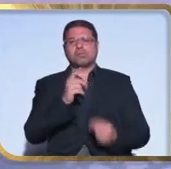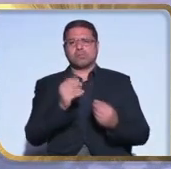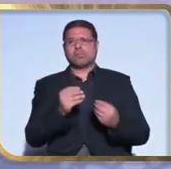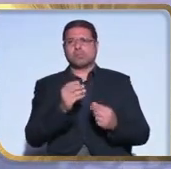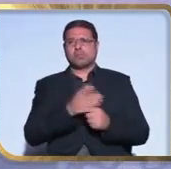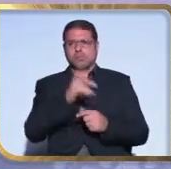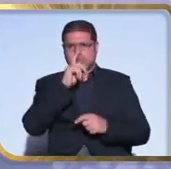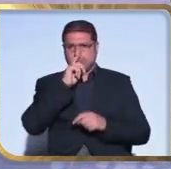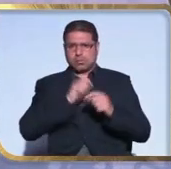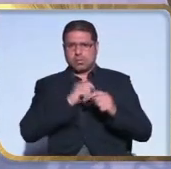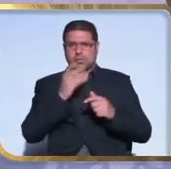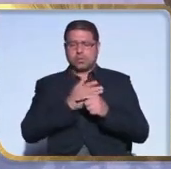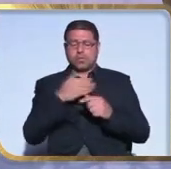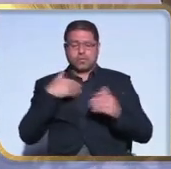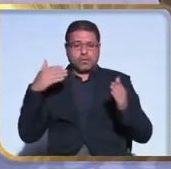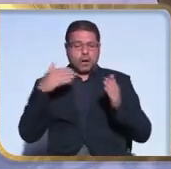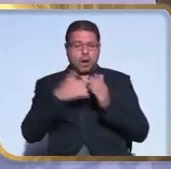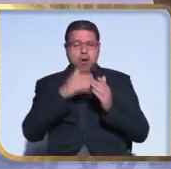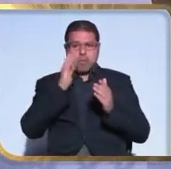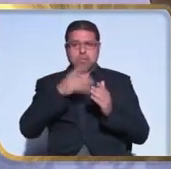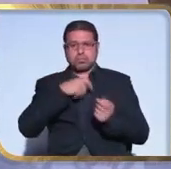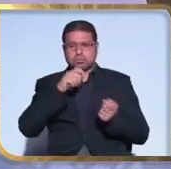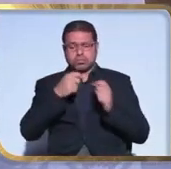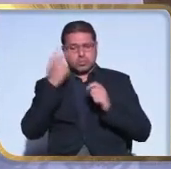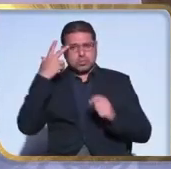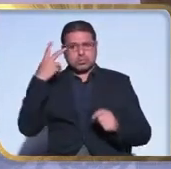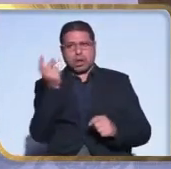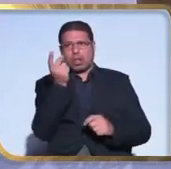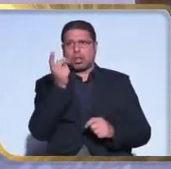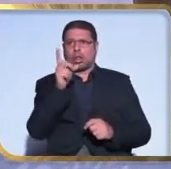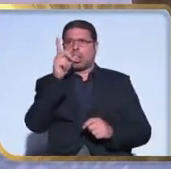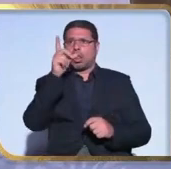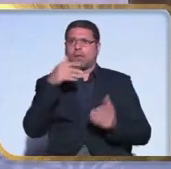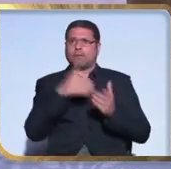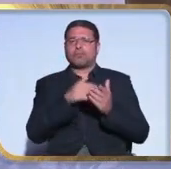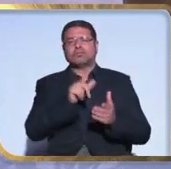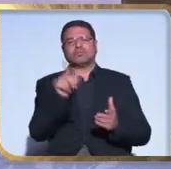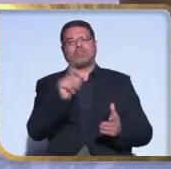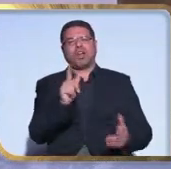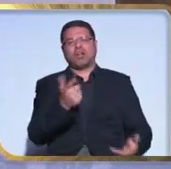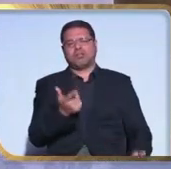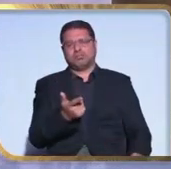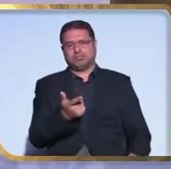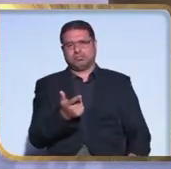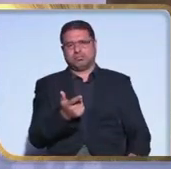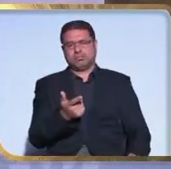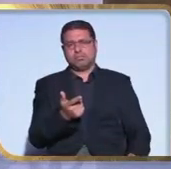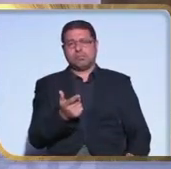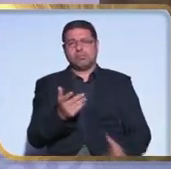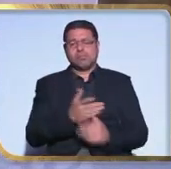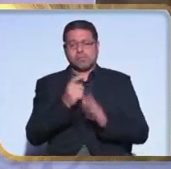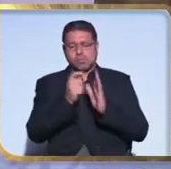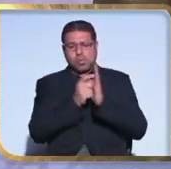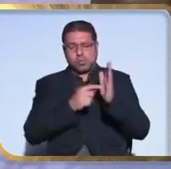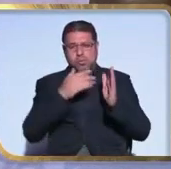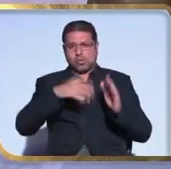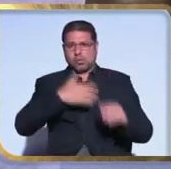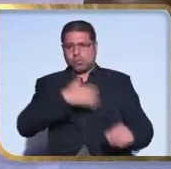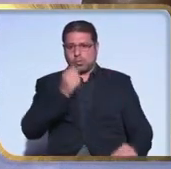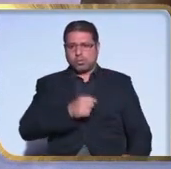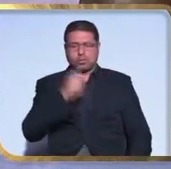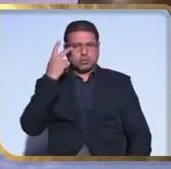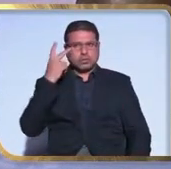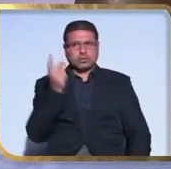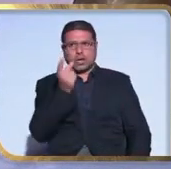بقى يوصلوا مرحله انه يسيء الظن بالله هذا لا يصح ولا يجوز لانه يجب على المؤمن ان يحسن